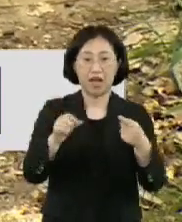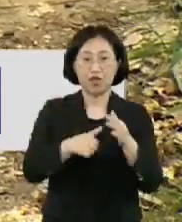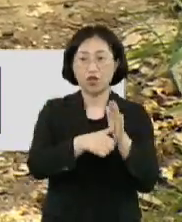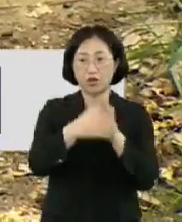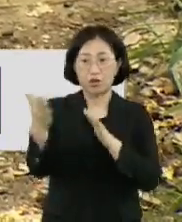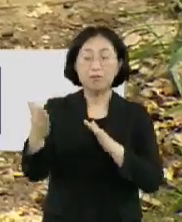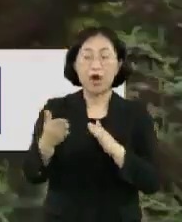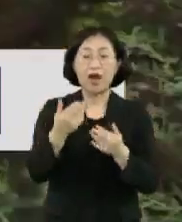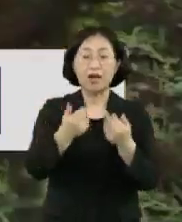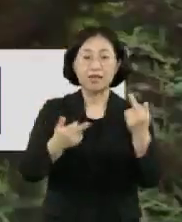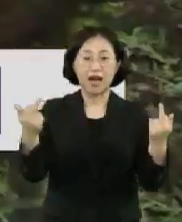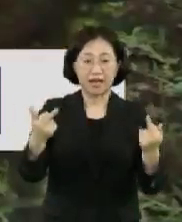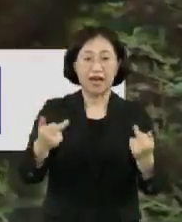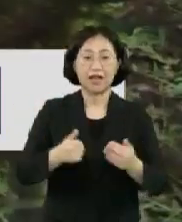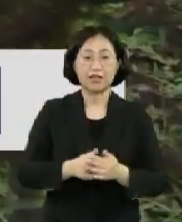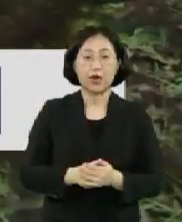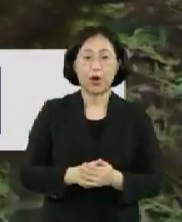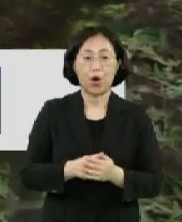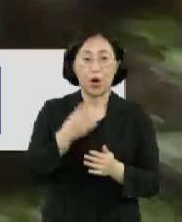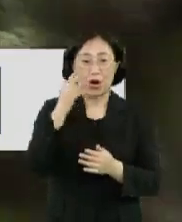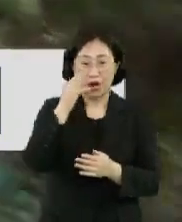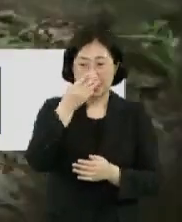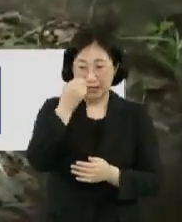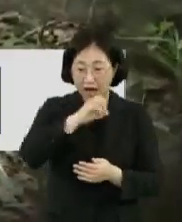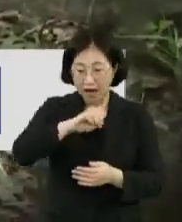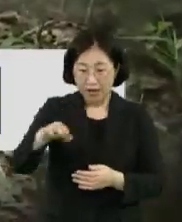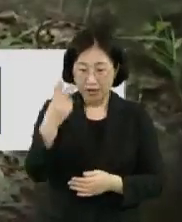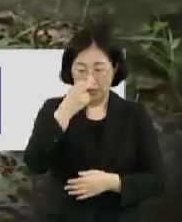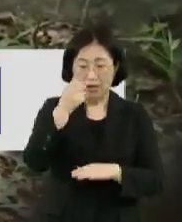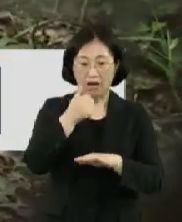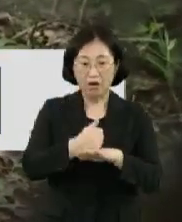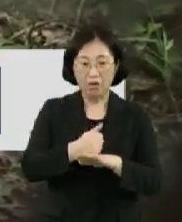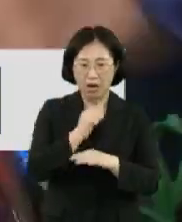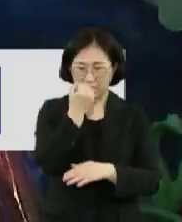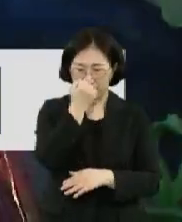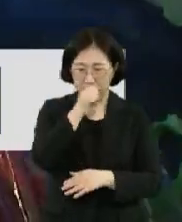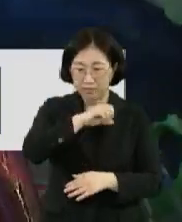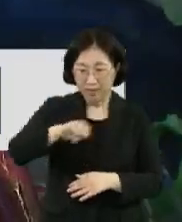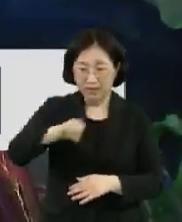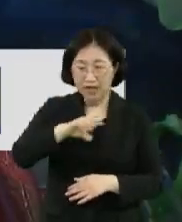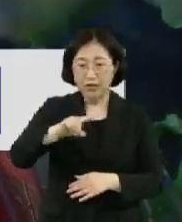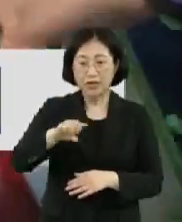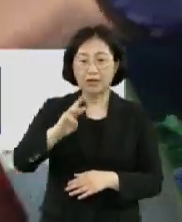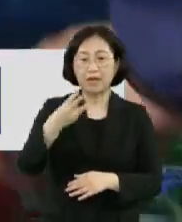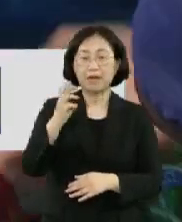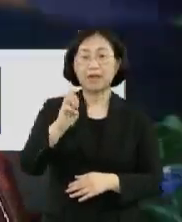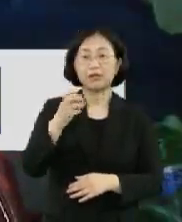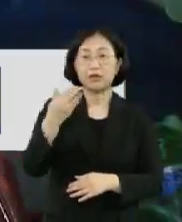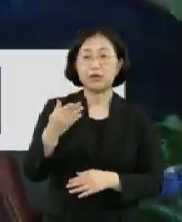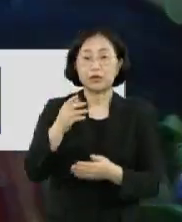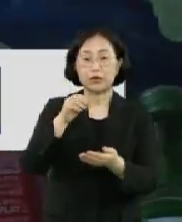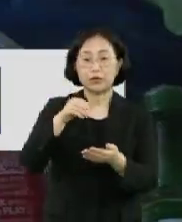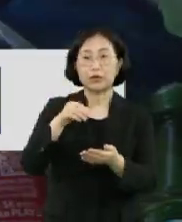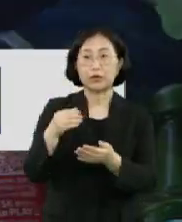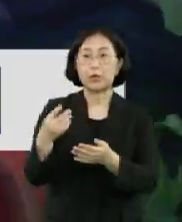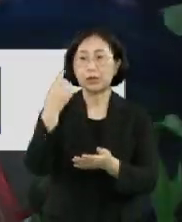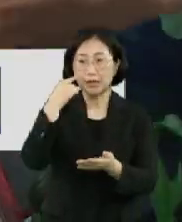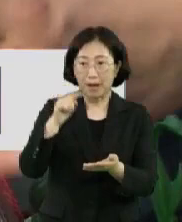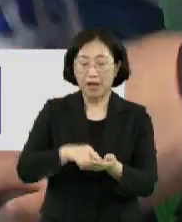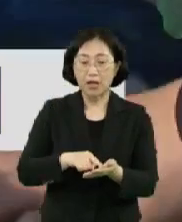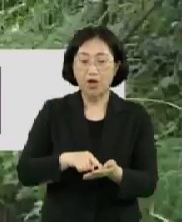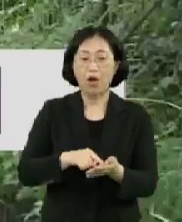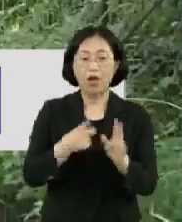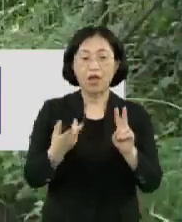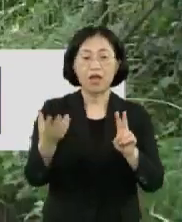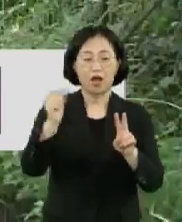포함된 도내 6개 명산에서 쓰레기를 조사한 결과 대책 없이 방치되고 있는 339톤을 찾아냈다며 2억